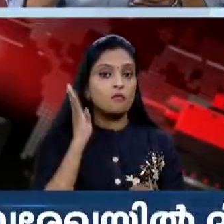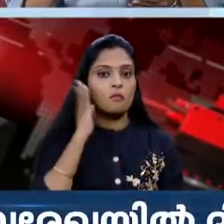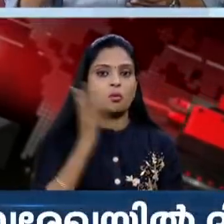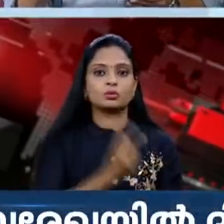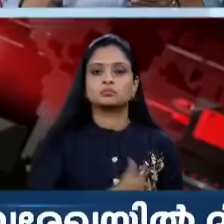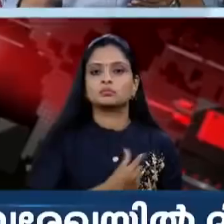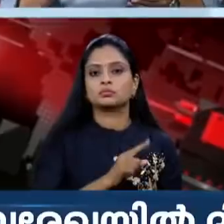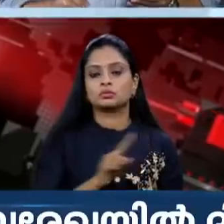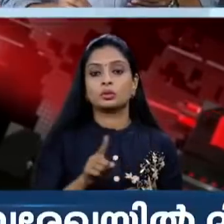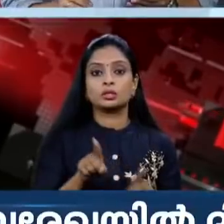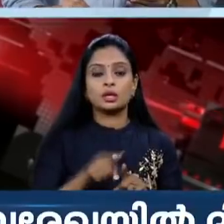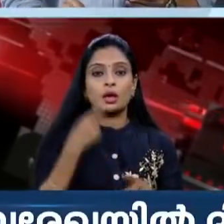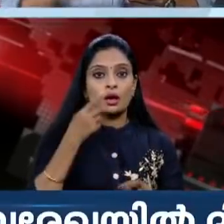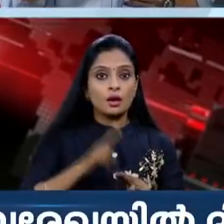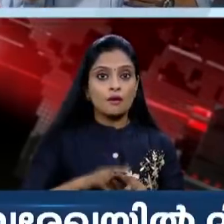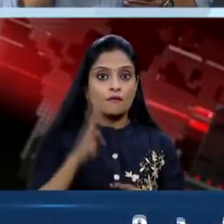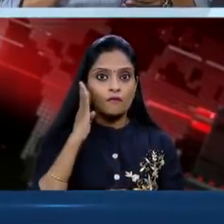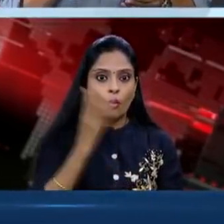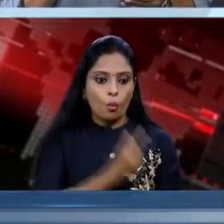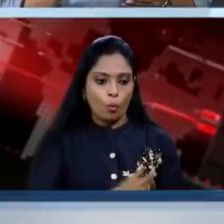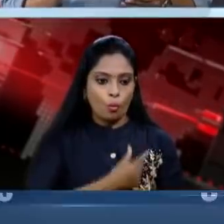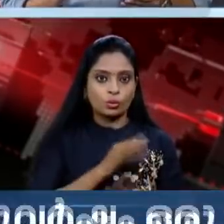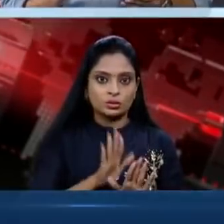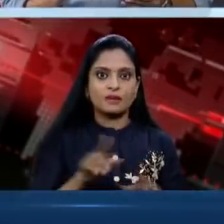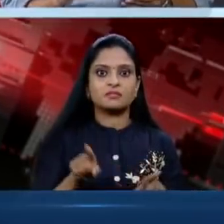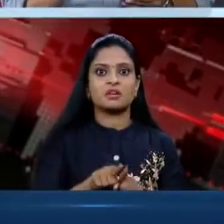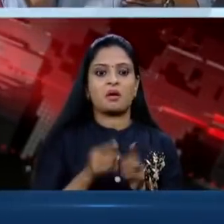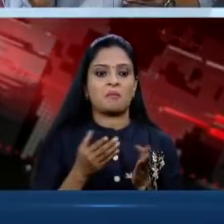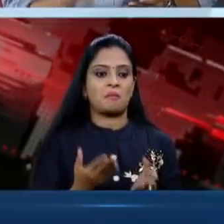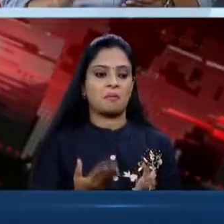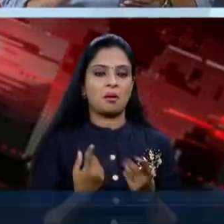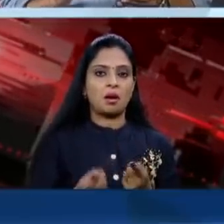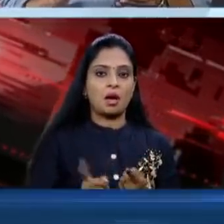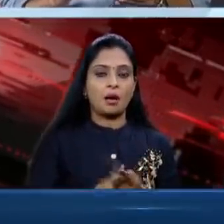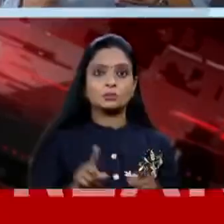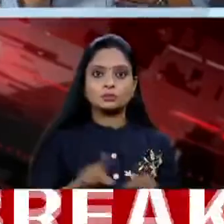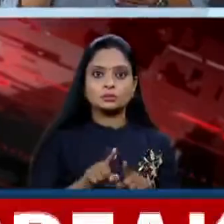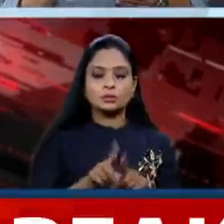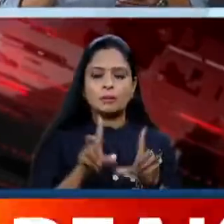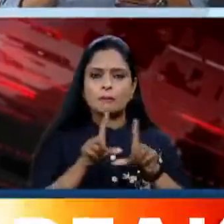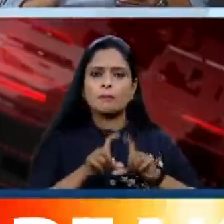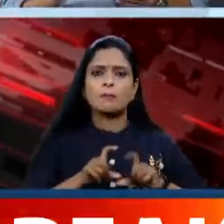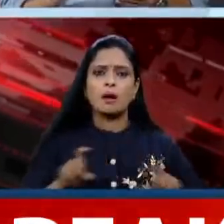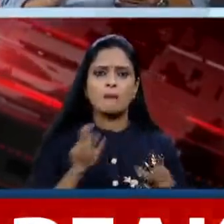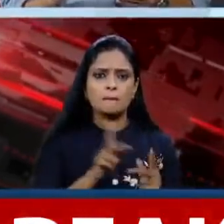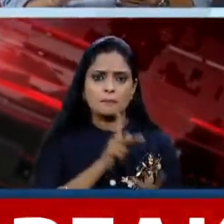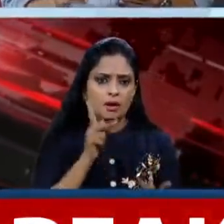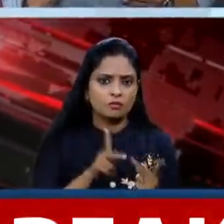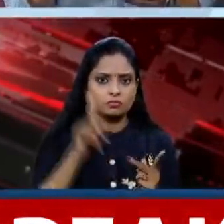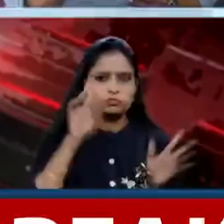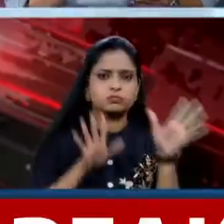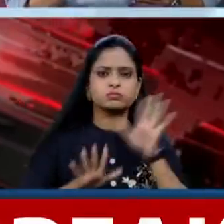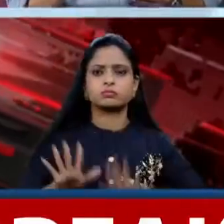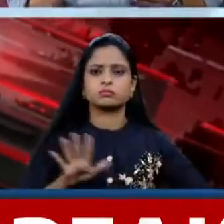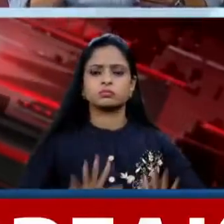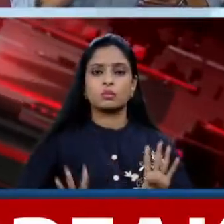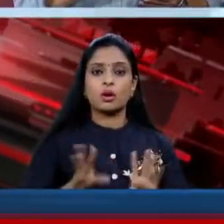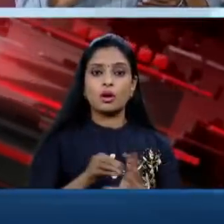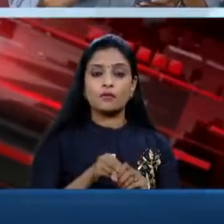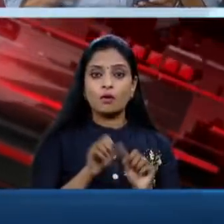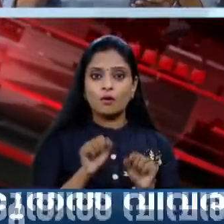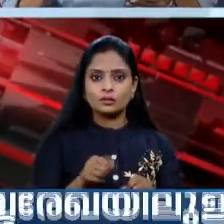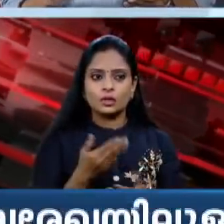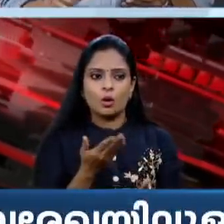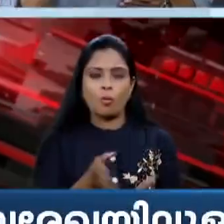യൂസ് ചെയ്താൽ ഇതുപോലെയുള്ള കാര്യങ്ങൾ നടക്കും. അങ്ങനെ വ്യക്തമായ ഗൂഢാലോചനയാണ് ആസൂത്രണം ചെയ്തത്. ബാലേന്ദ്രകുമാർ പറഞ്ഞു വയ്ക്കുന്നത് ഇതുമായി